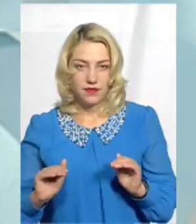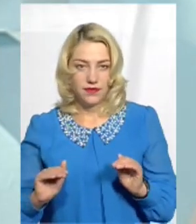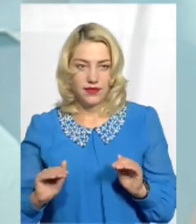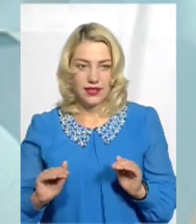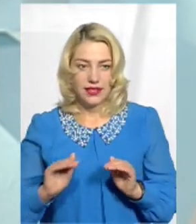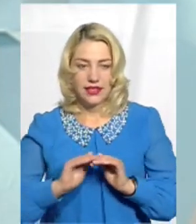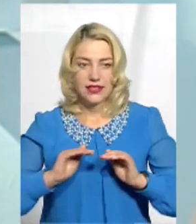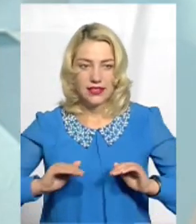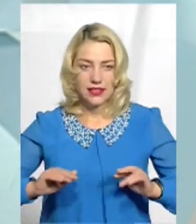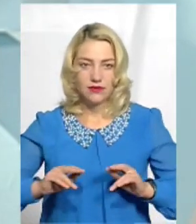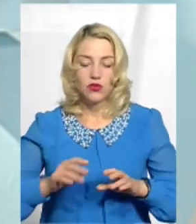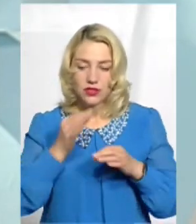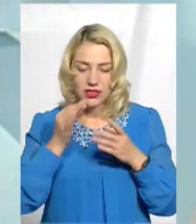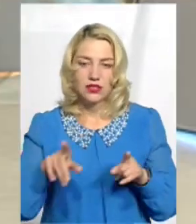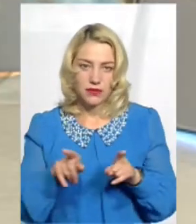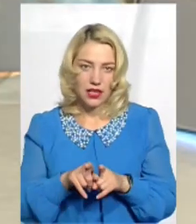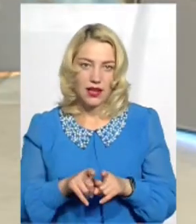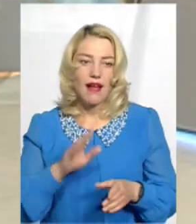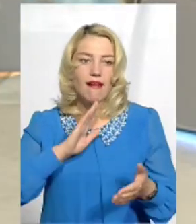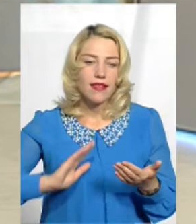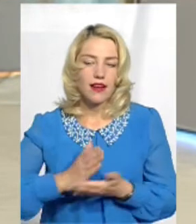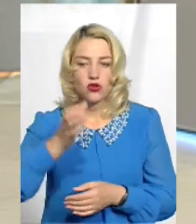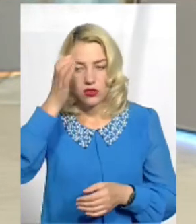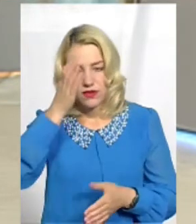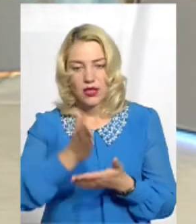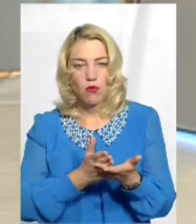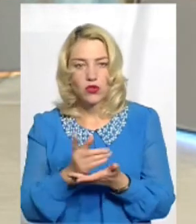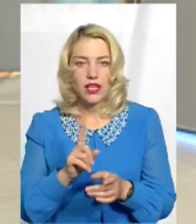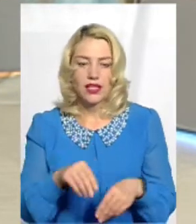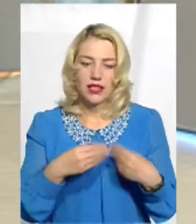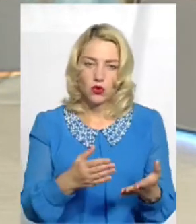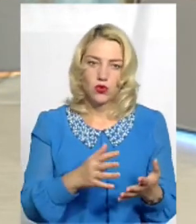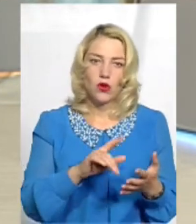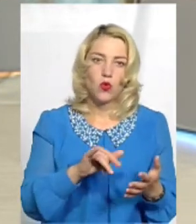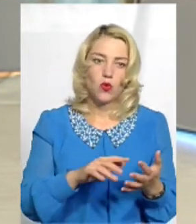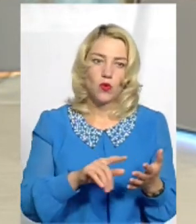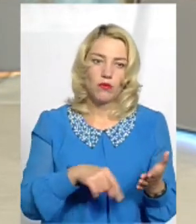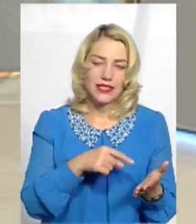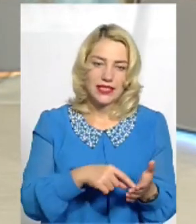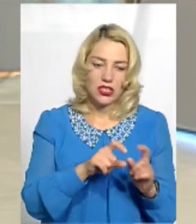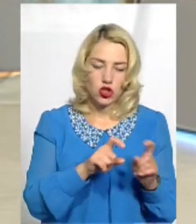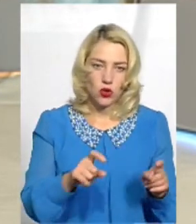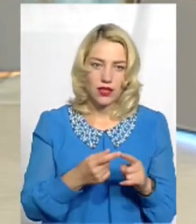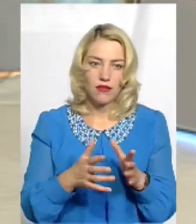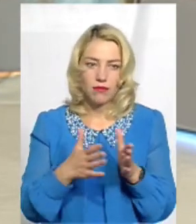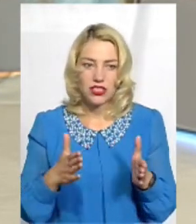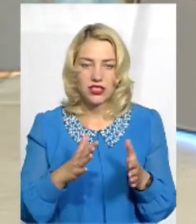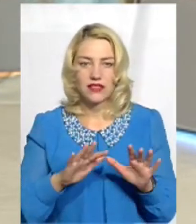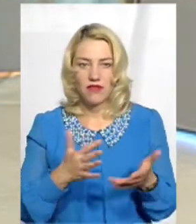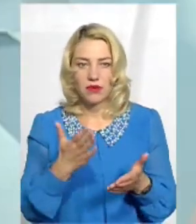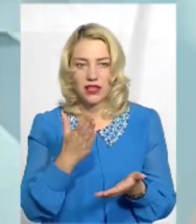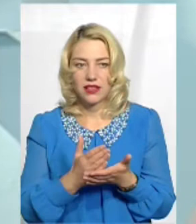дітей ми, скажімо так, якість освітніх послуг, які надаються у міських школах, у більшості випадків